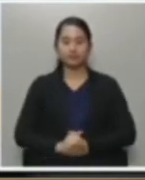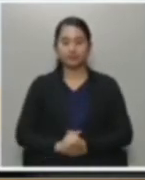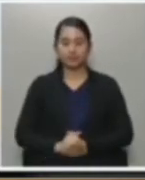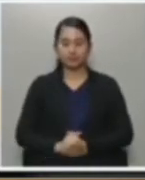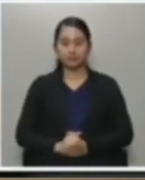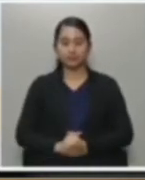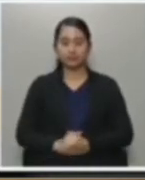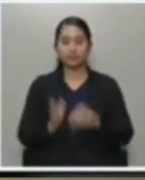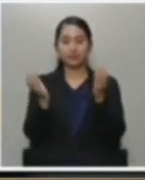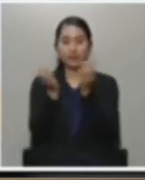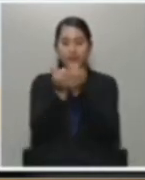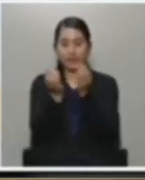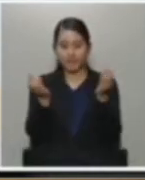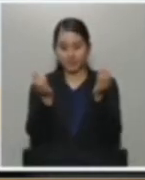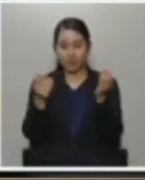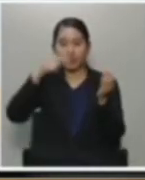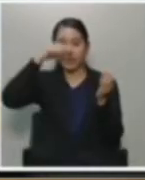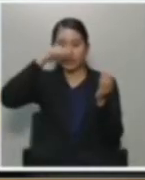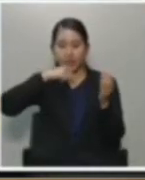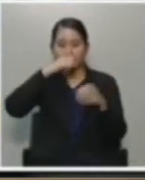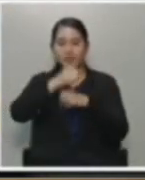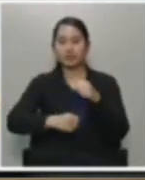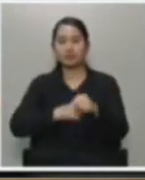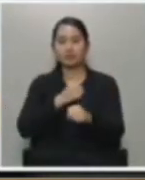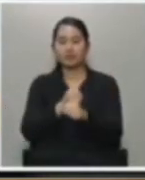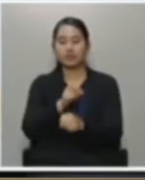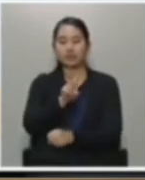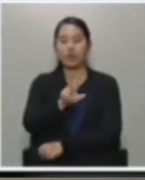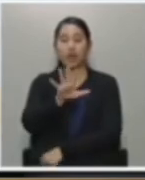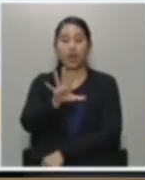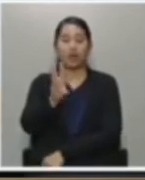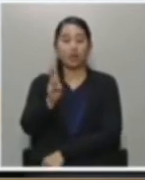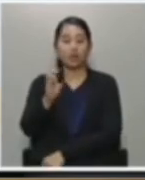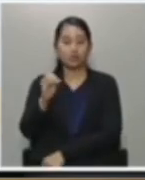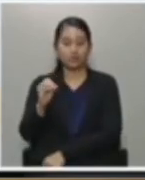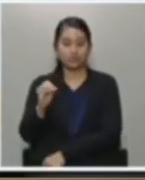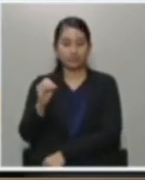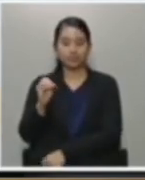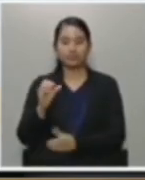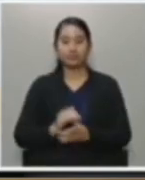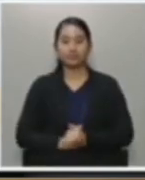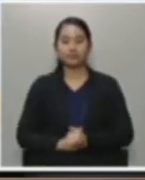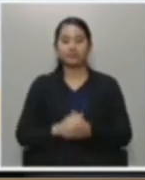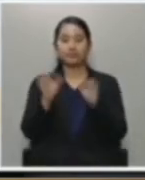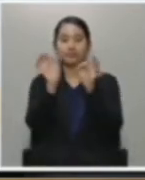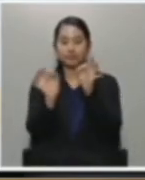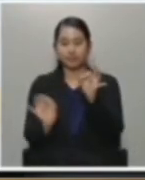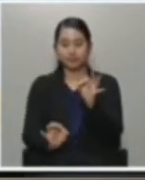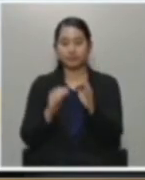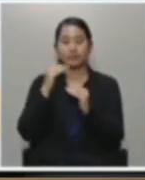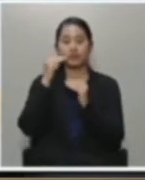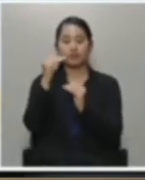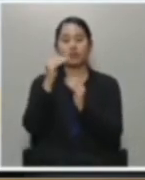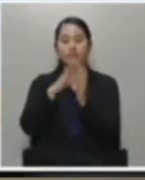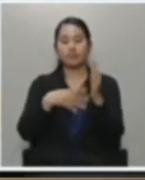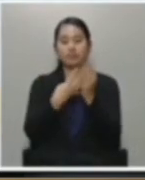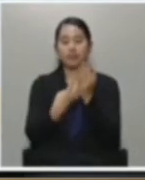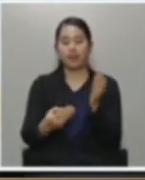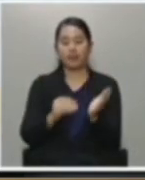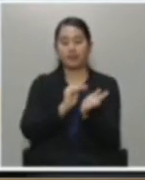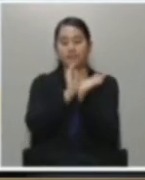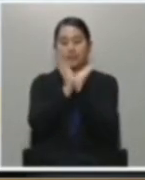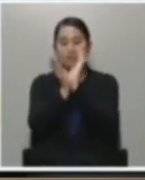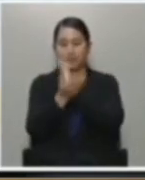รัฐธรรมนูญแห่งราชอาณาจักรไทยพ.ศ. 2560ได้กำหนดแผนการปฏิรูปประ